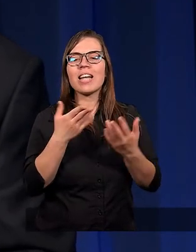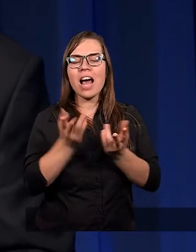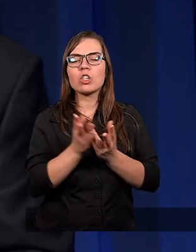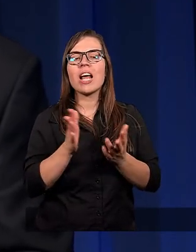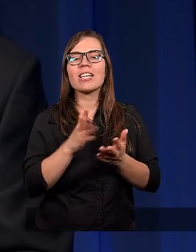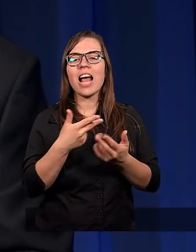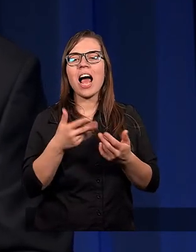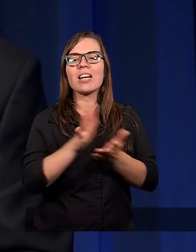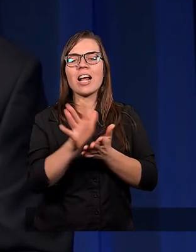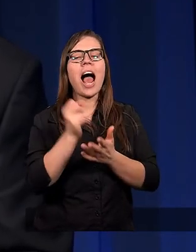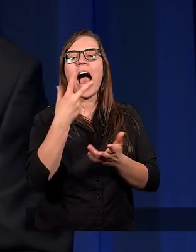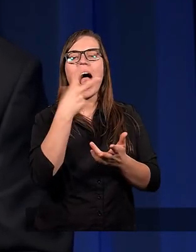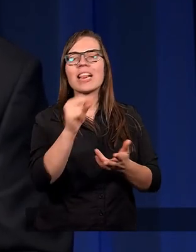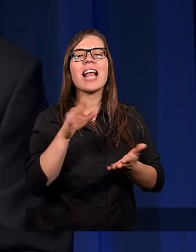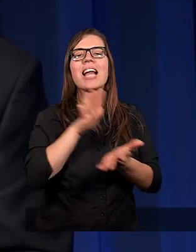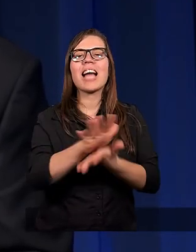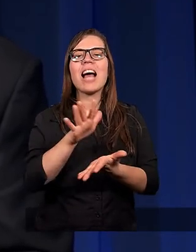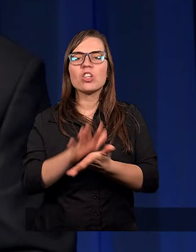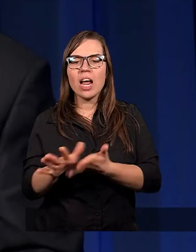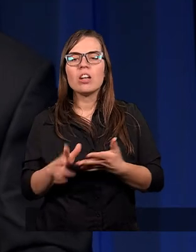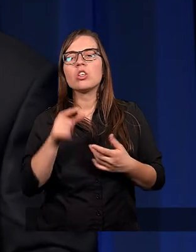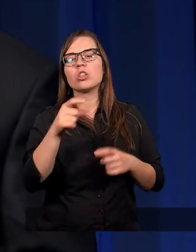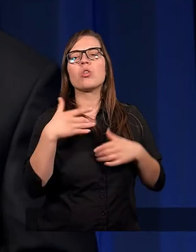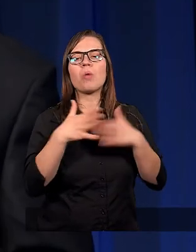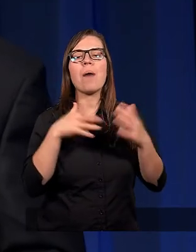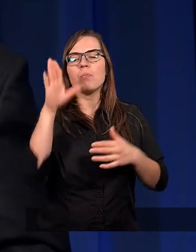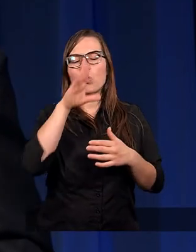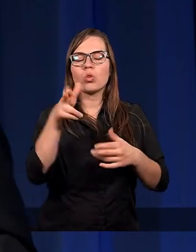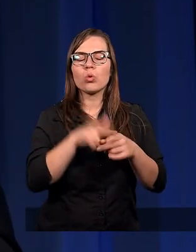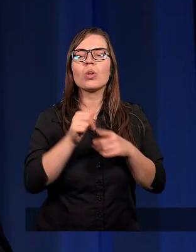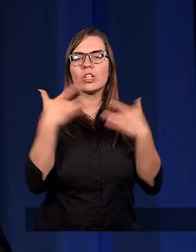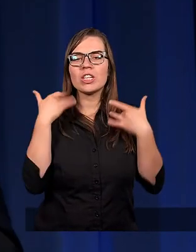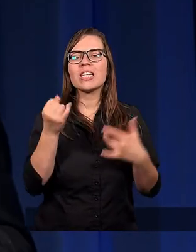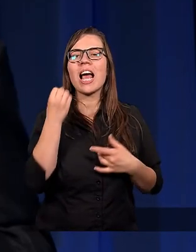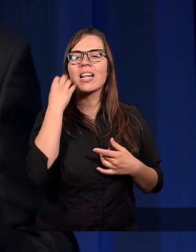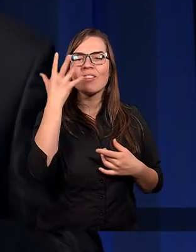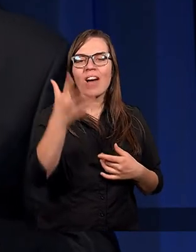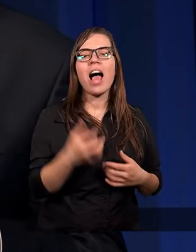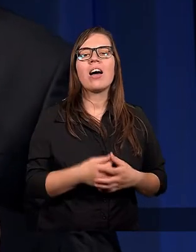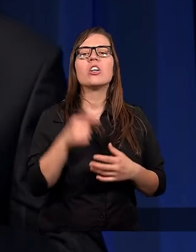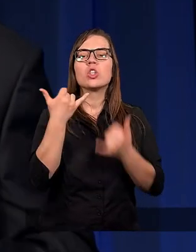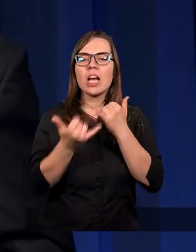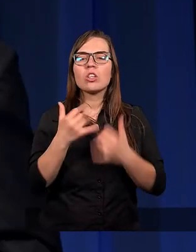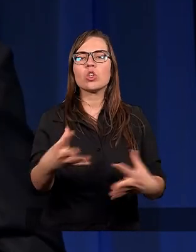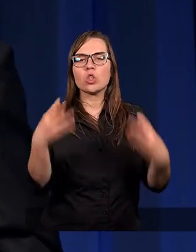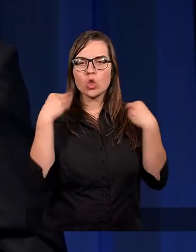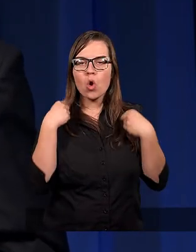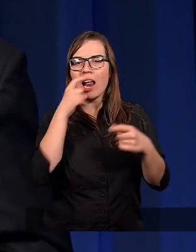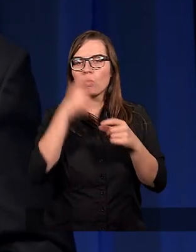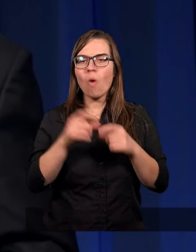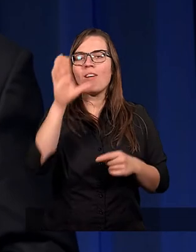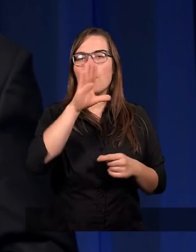nie z nasienia skazitelnego, ale nieskazitelnego. Przez Słowo Boże, które żyje i trwa. A więc jeżeli dostaliśmy Słowo